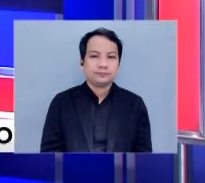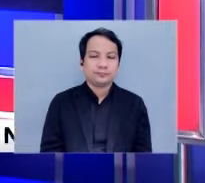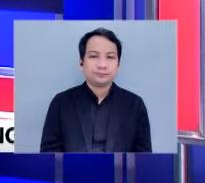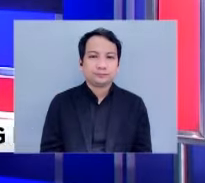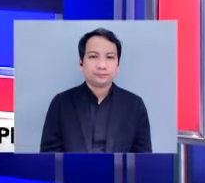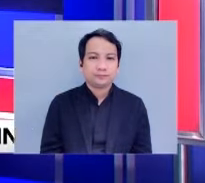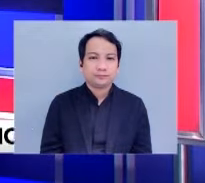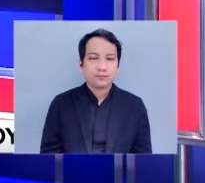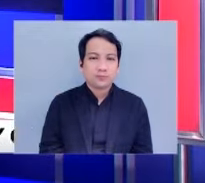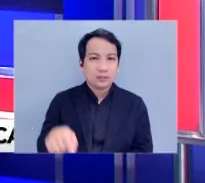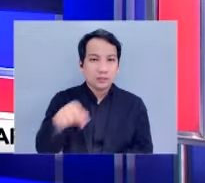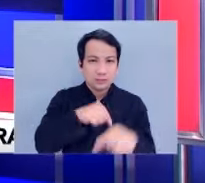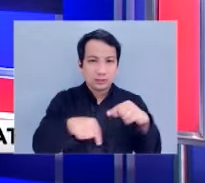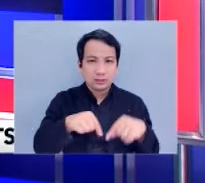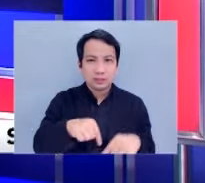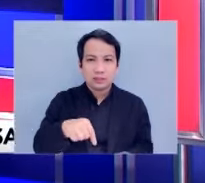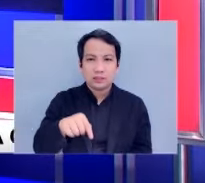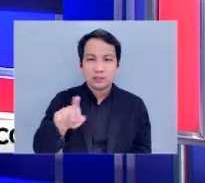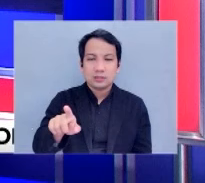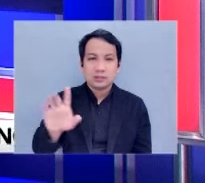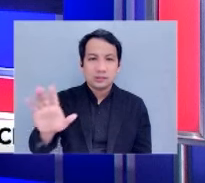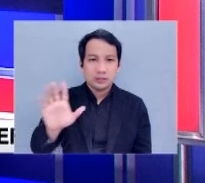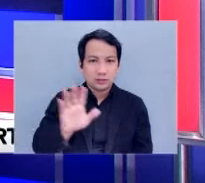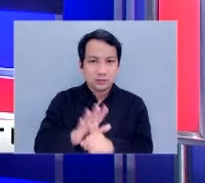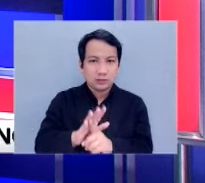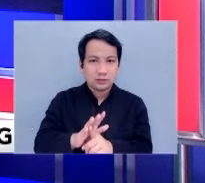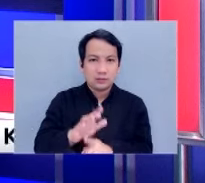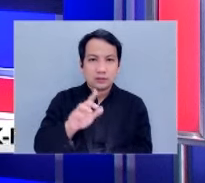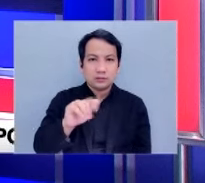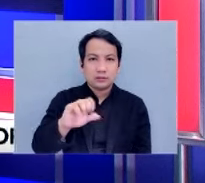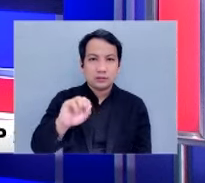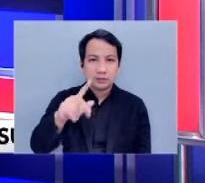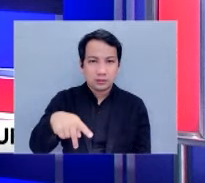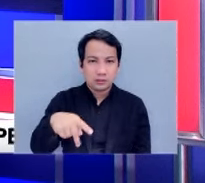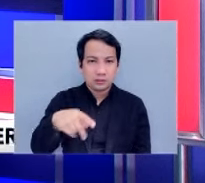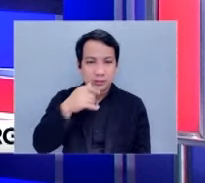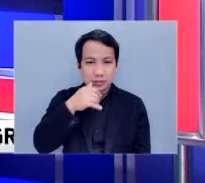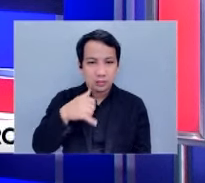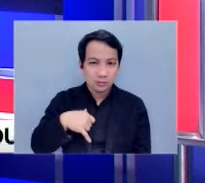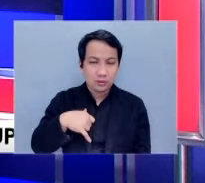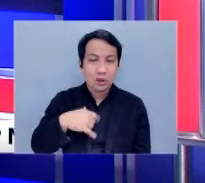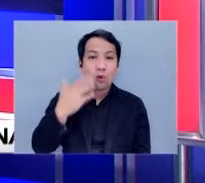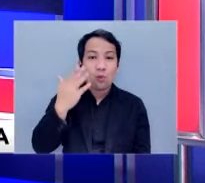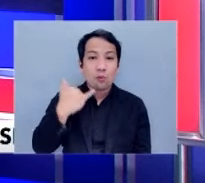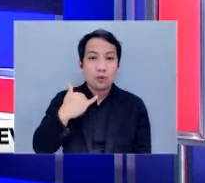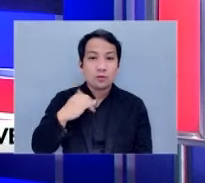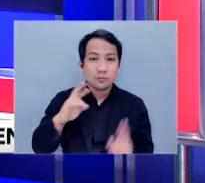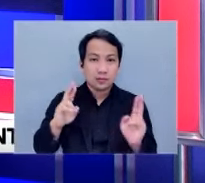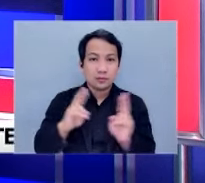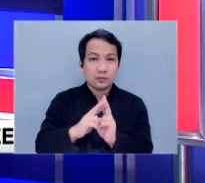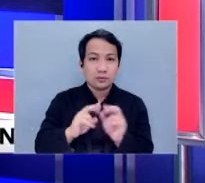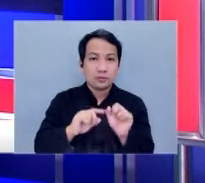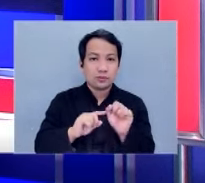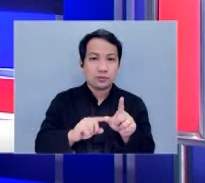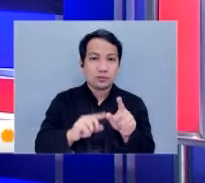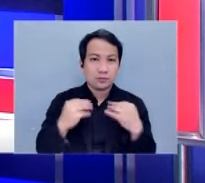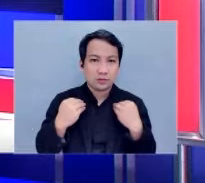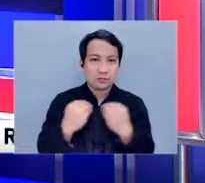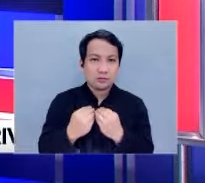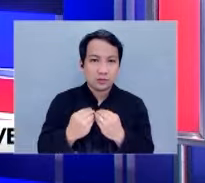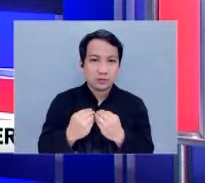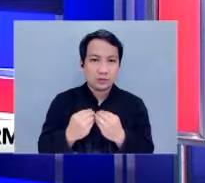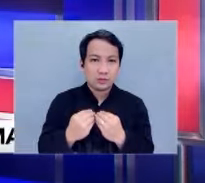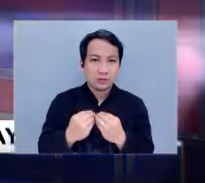Napa-throwback to the 90s naman po ang viewers ng ASAP natin to kahapon matapos mag-reunion ang original members ng bandang